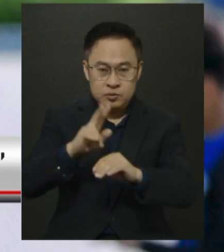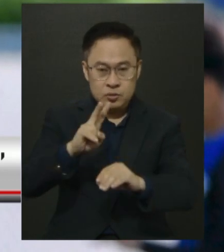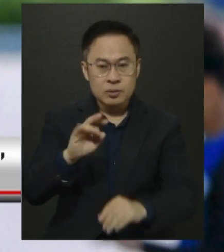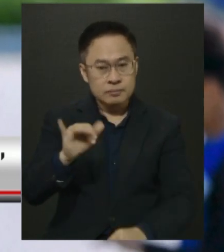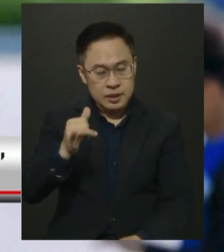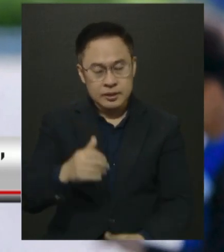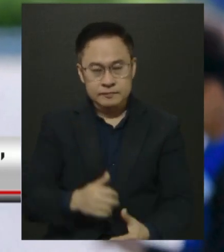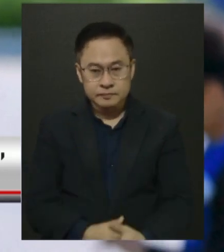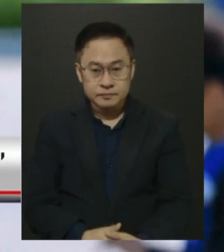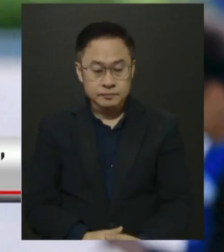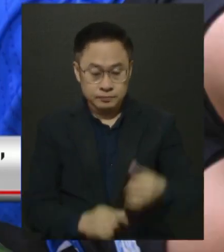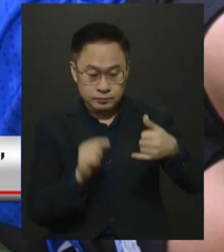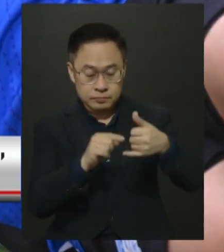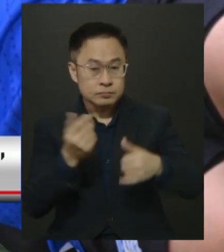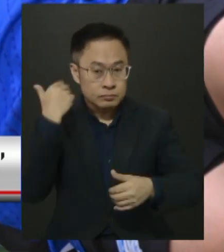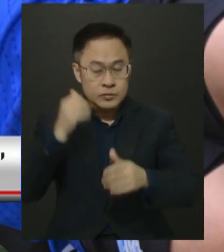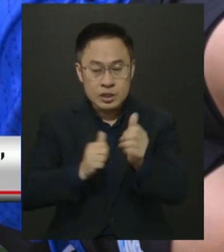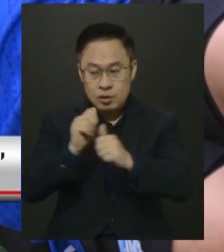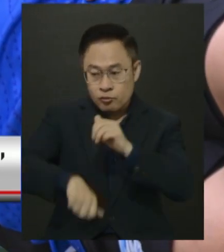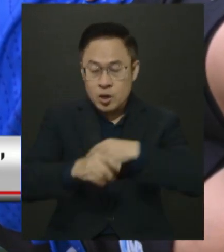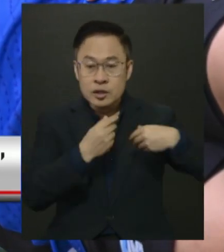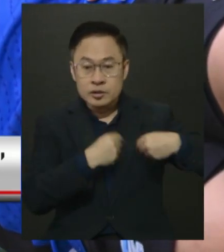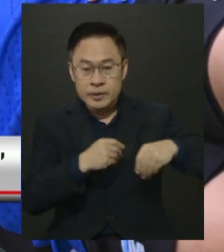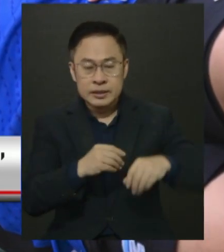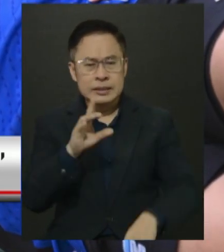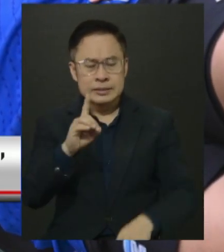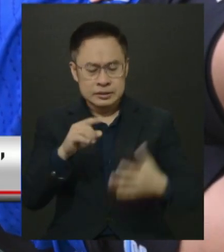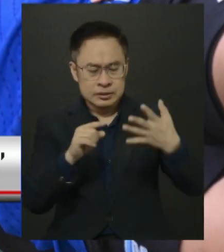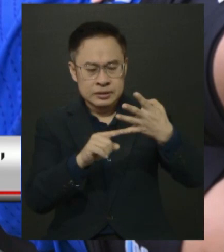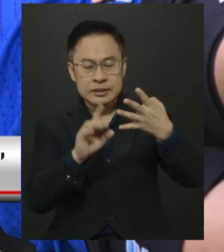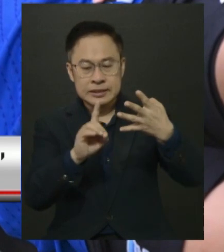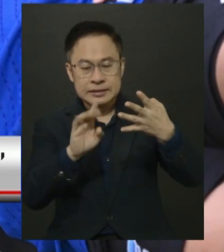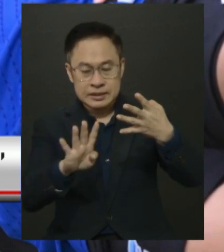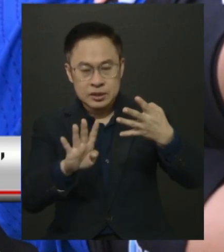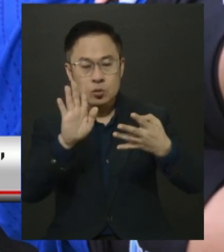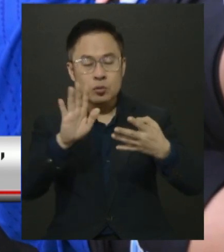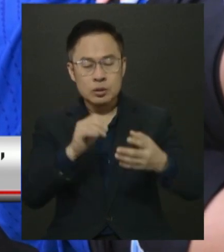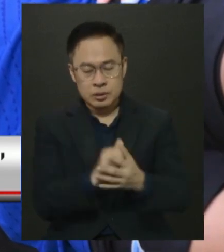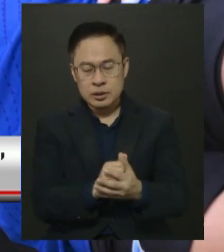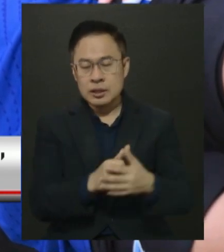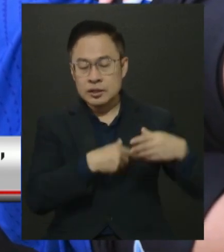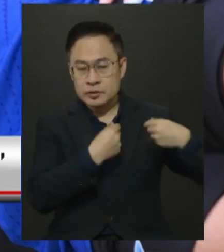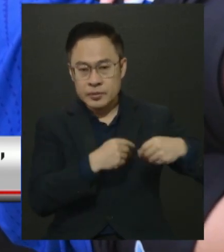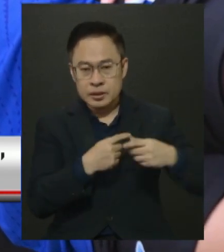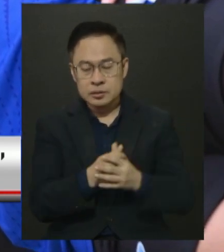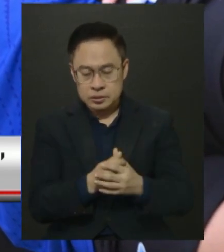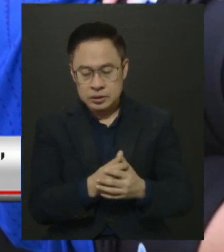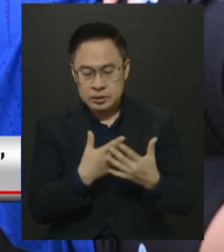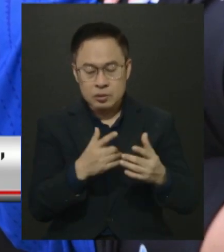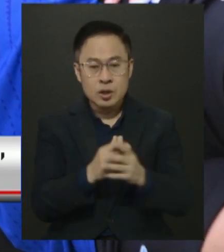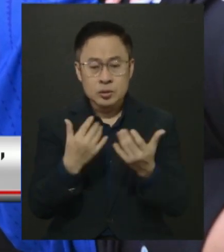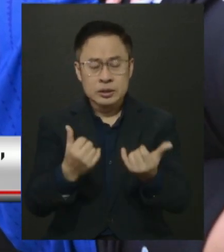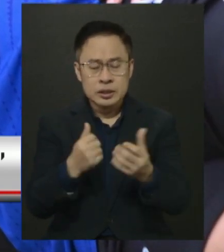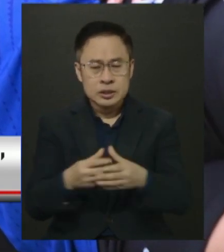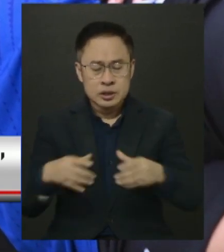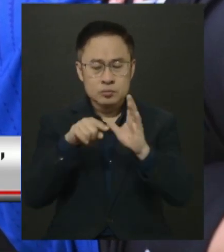ที่ลีกสเปนมาแล้วในดิวิชั่น4แล้วก็ผลงานยอดเยี่ยมเลยนะครับแล้วก็ล่าสุดอยู่กับชลบุรีแต่ว่าชลบุรีเนี่ยตกชั้